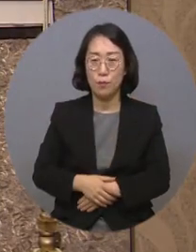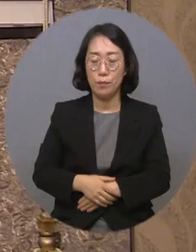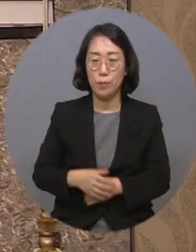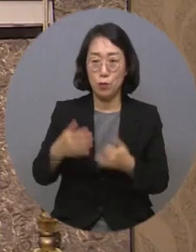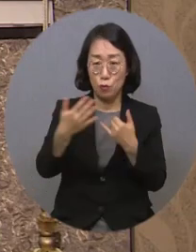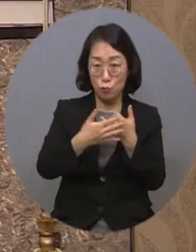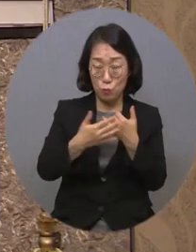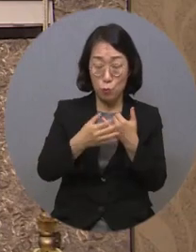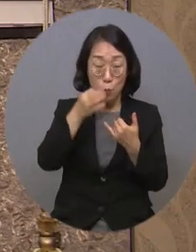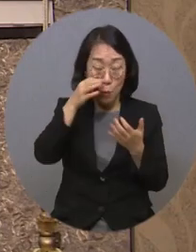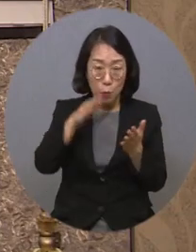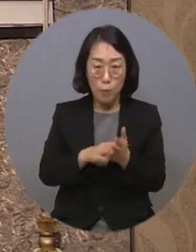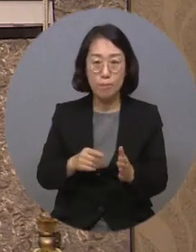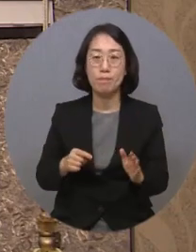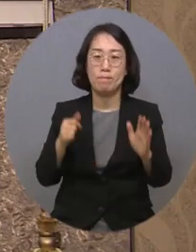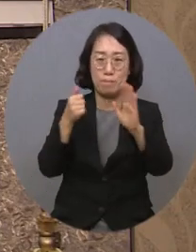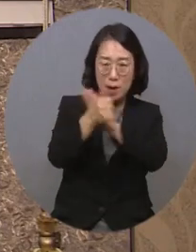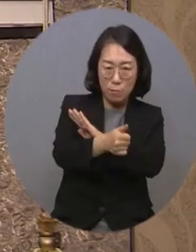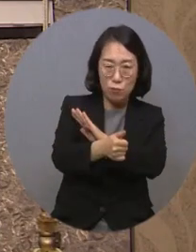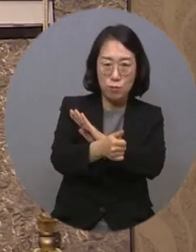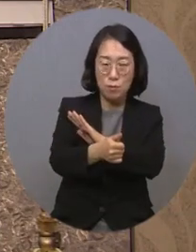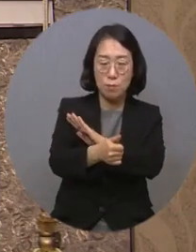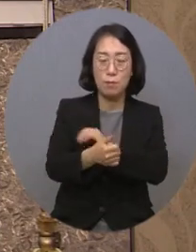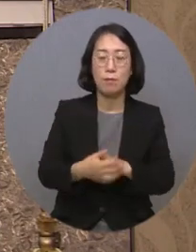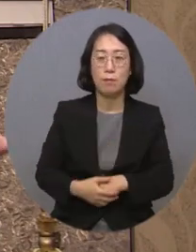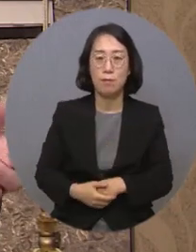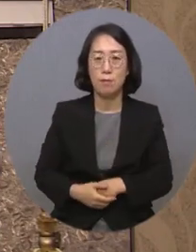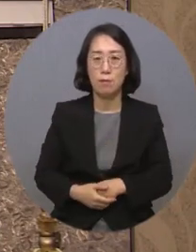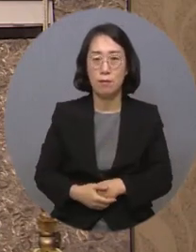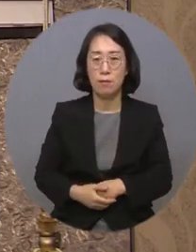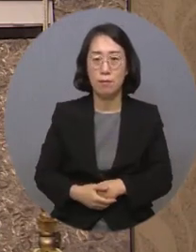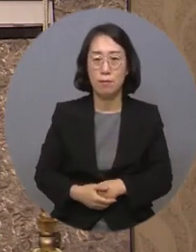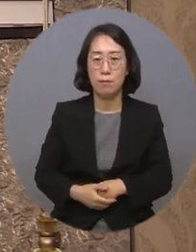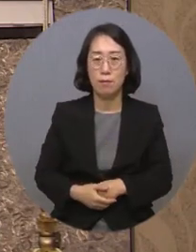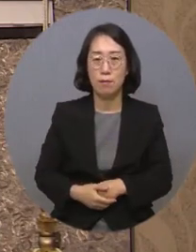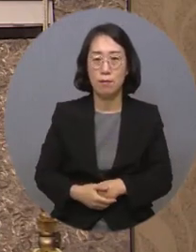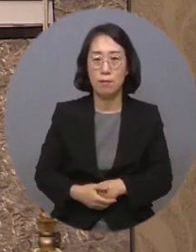보고 그냥 찾아갔어요. 뭐 전화도 안 드리고. 일단 바로